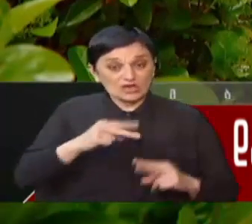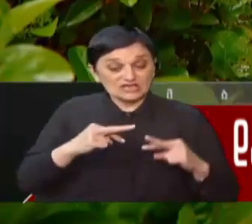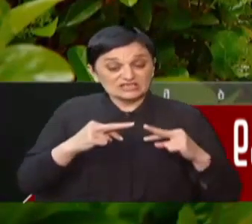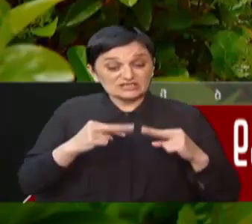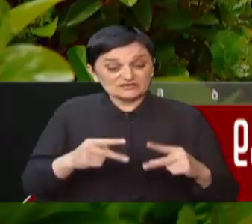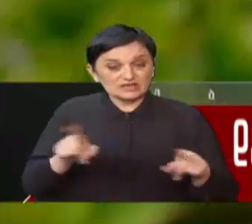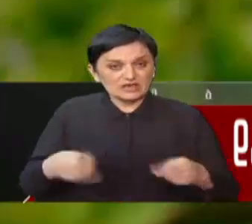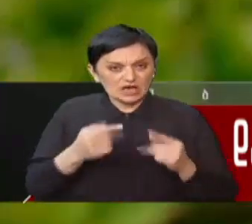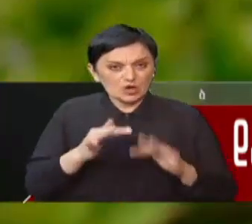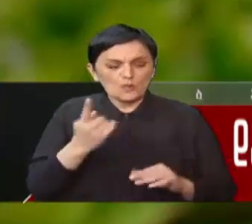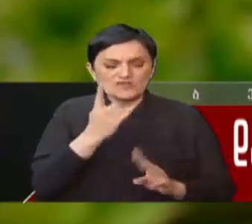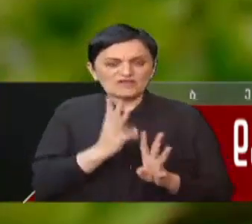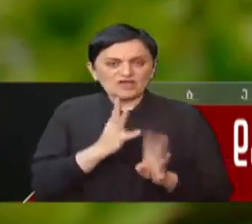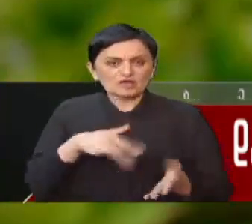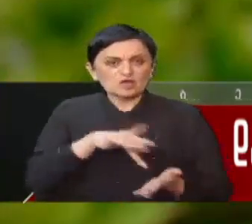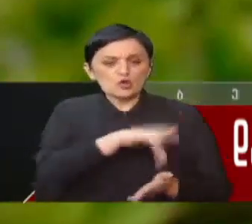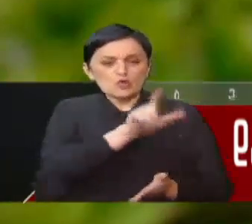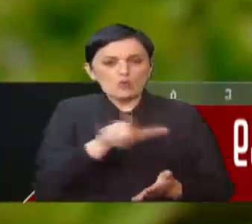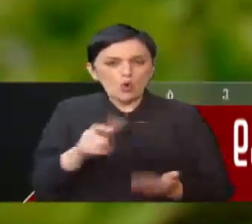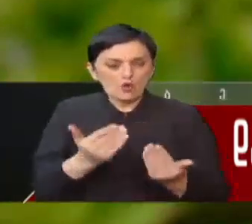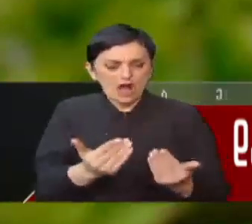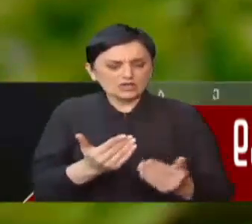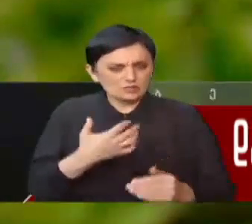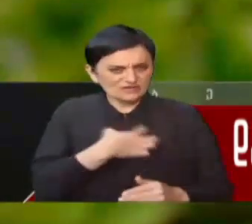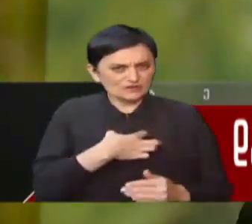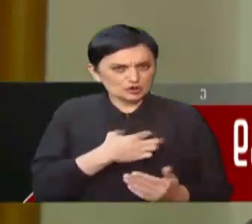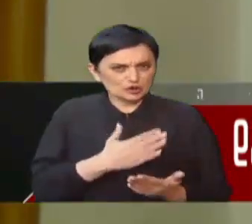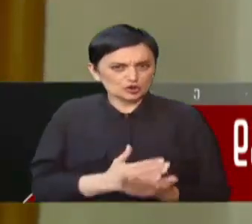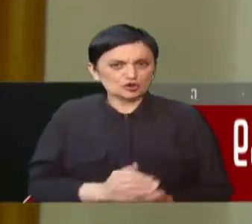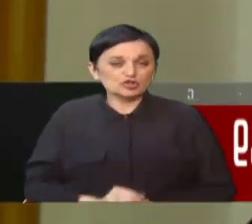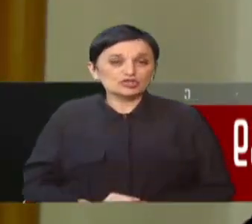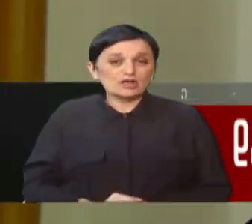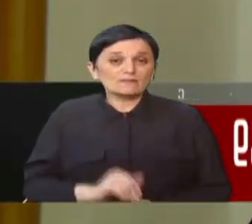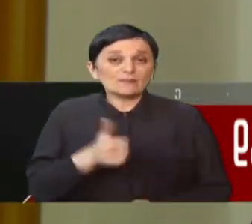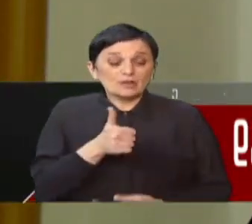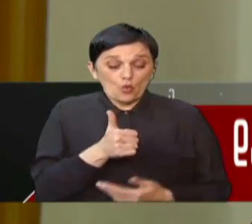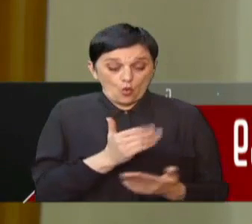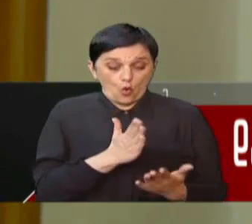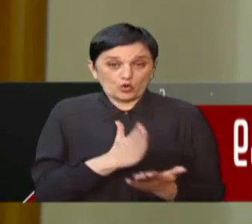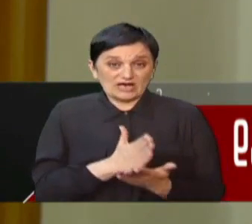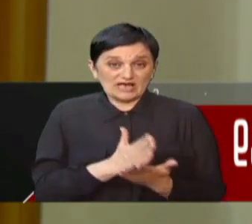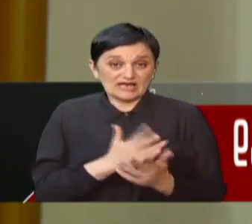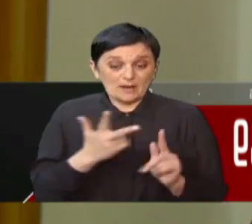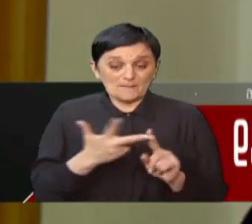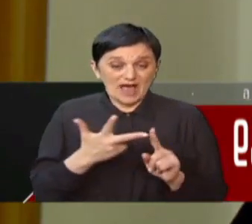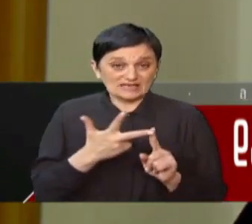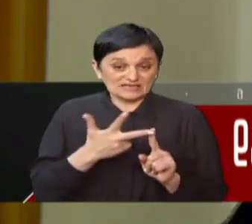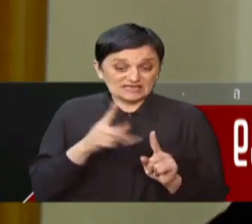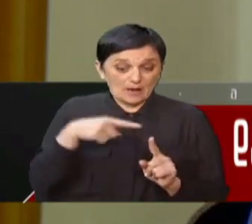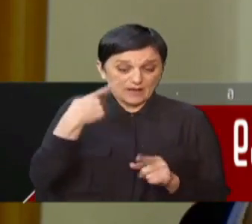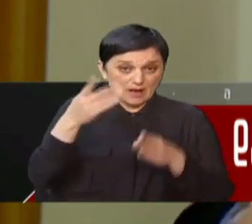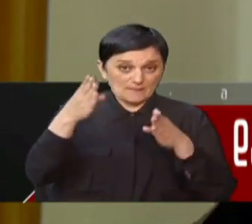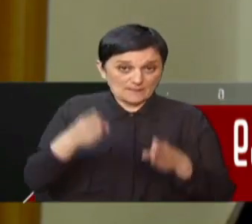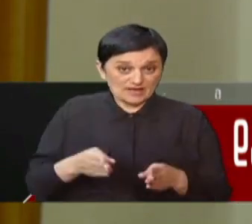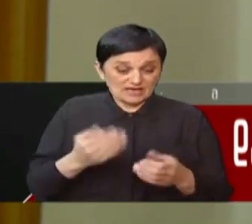ცვლილებების განხორციელება პირველ რიგში მოქალაქეებისთვის არის მნიშვნელოვანი. პროდუქტი, როგორც არის თქვა, მესამე პირის